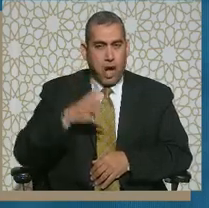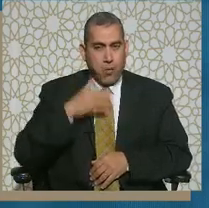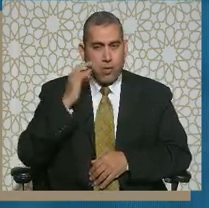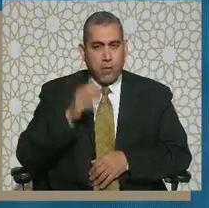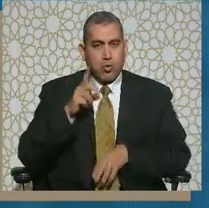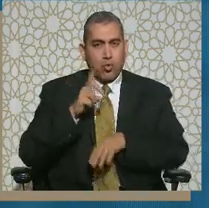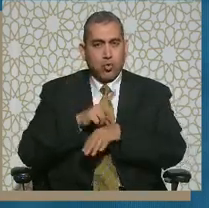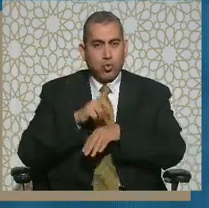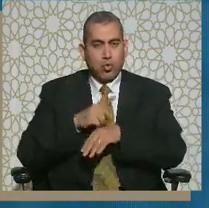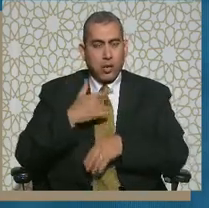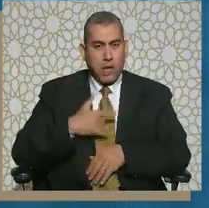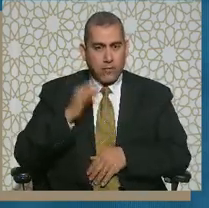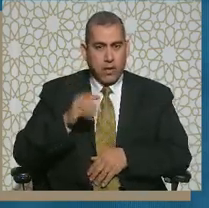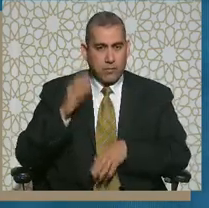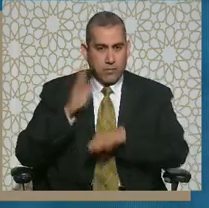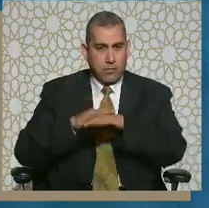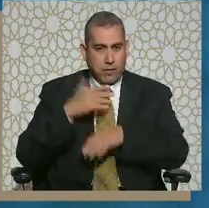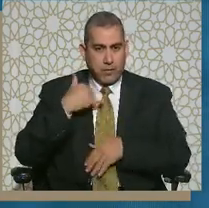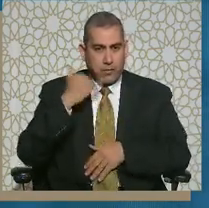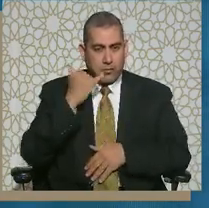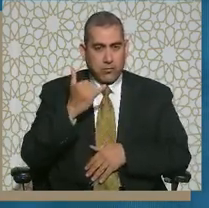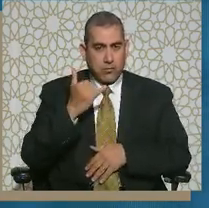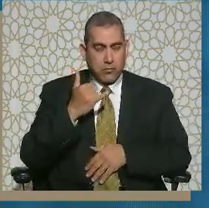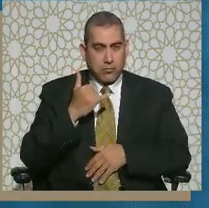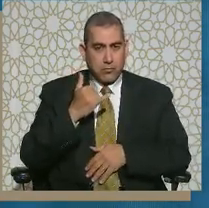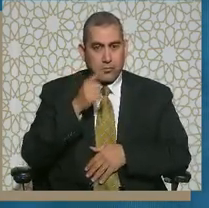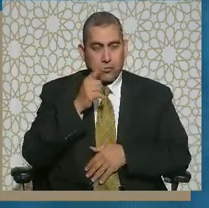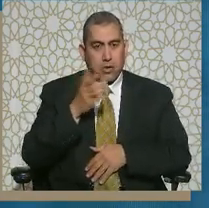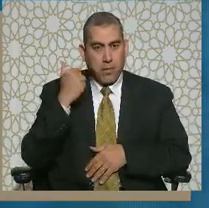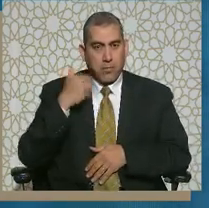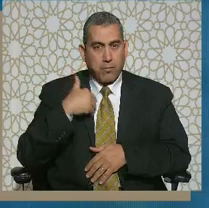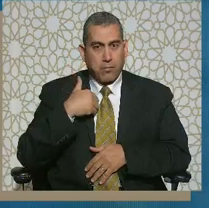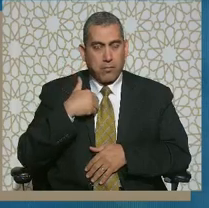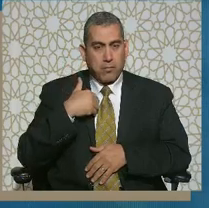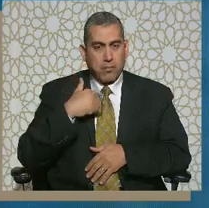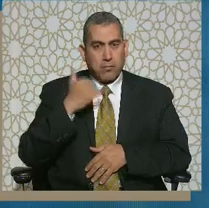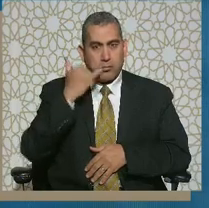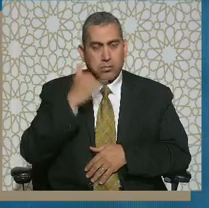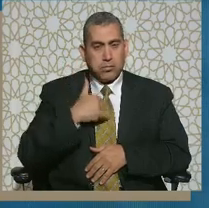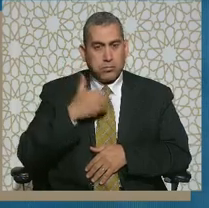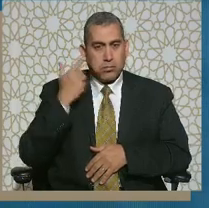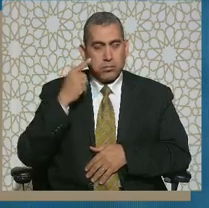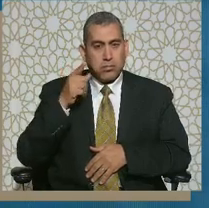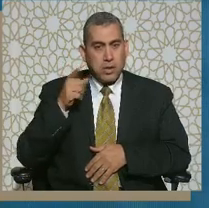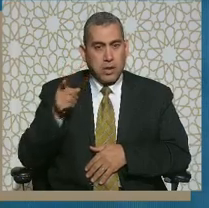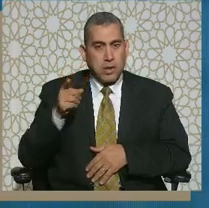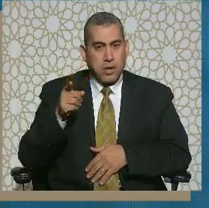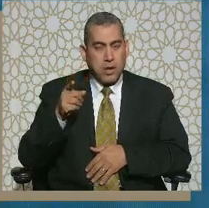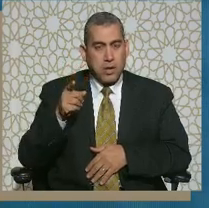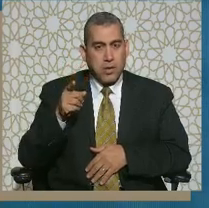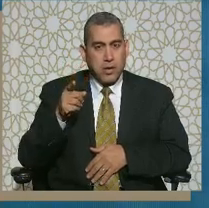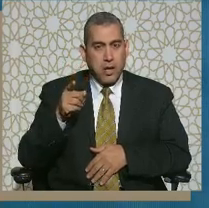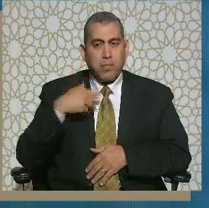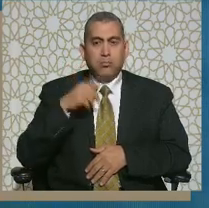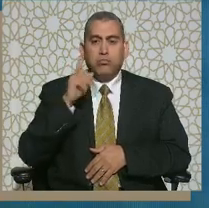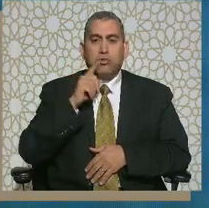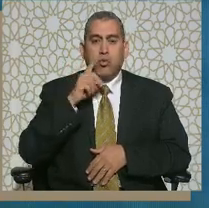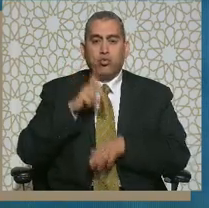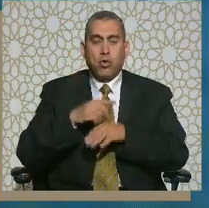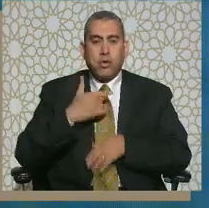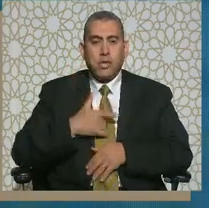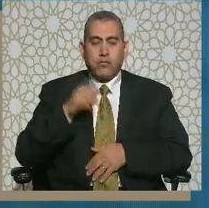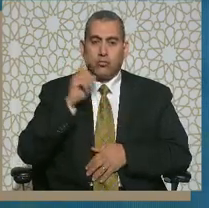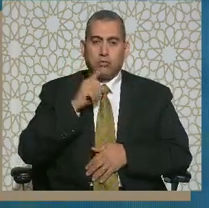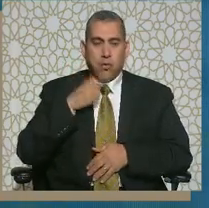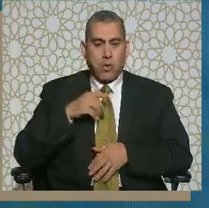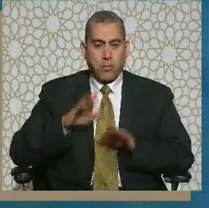محتاجه دكتور محتاجه تاخد لا انا قلت لا حضرتك ما جاوتش عليا انا قلت لحضرتك ان هي مش مش عايزه تروح لدكتور نفسان هي قالت لي انا